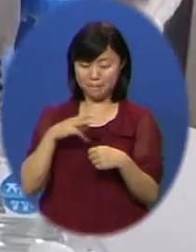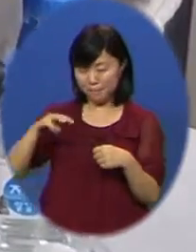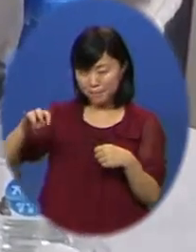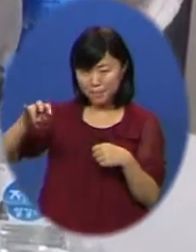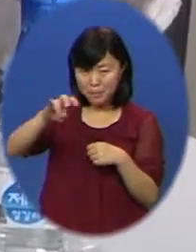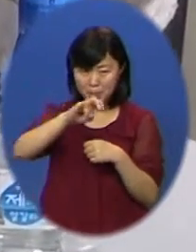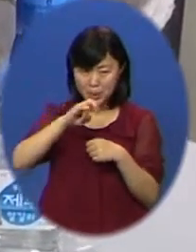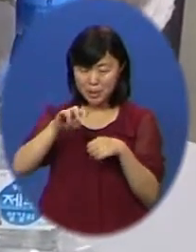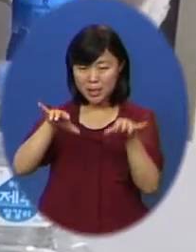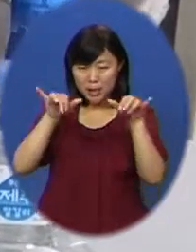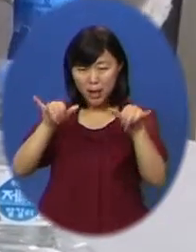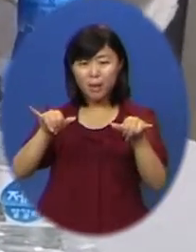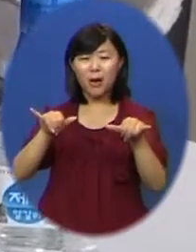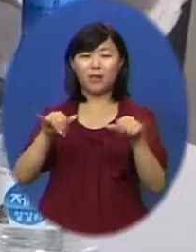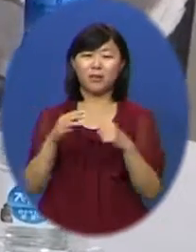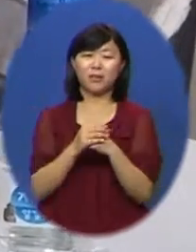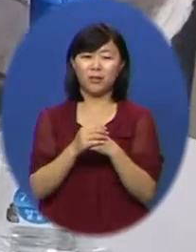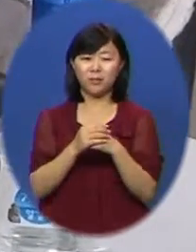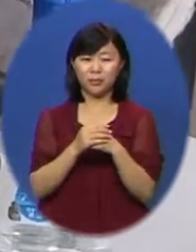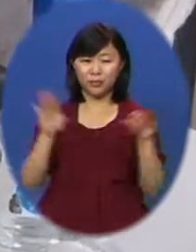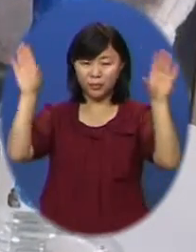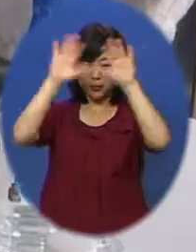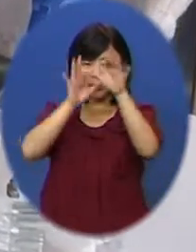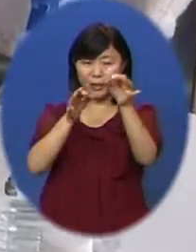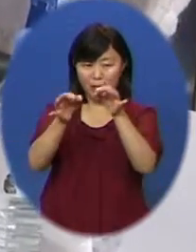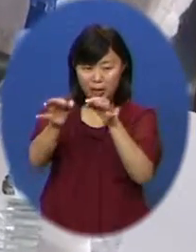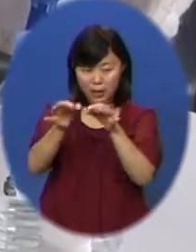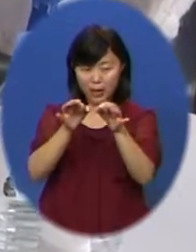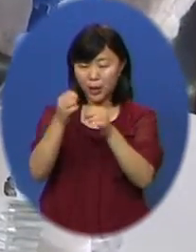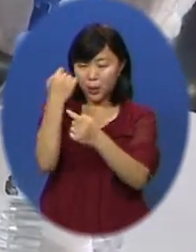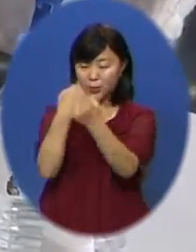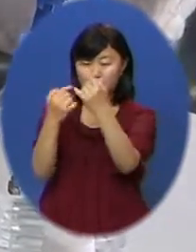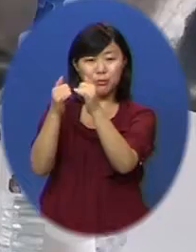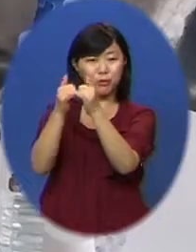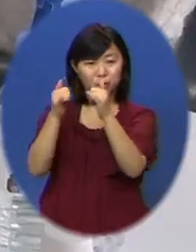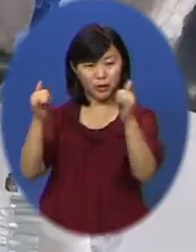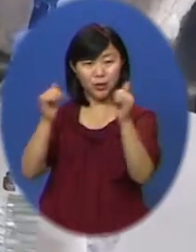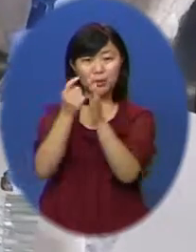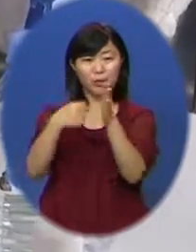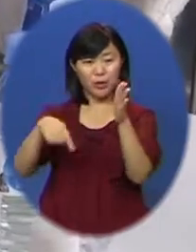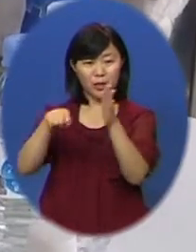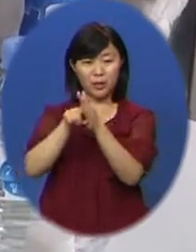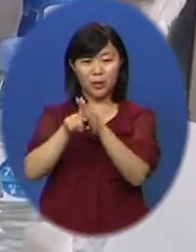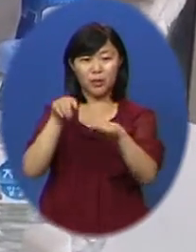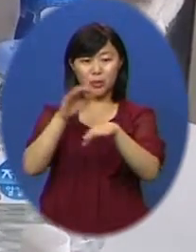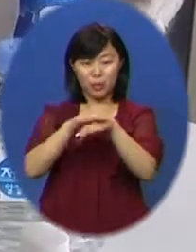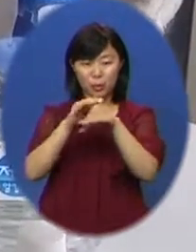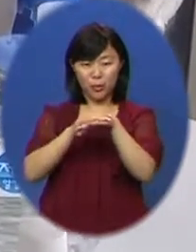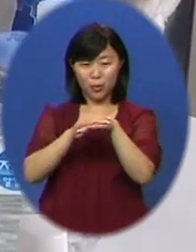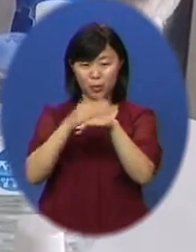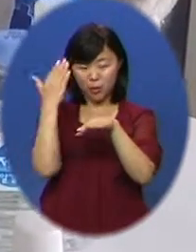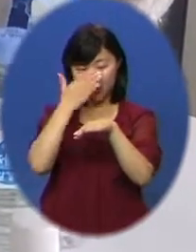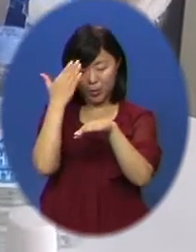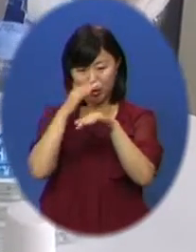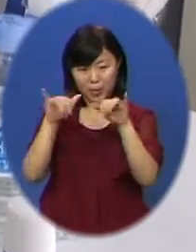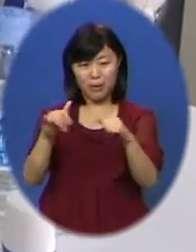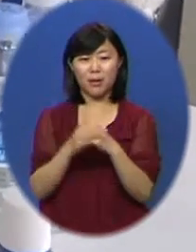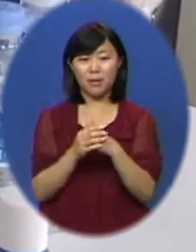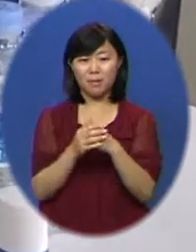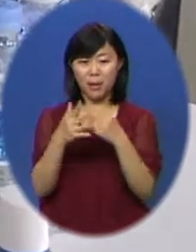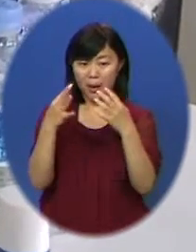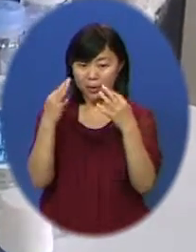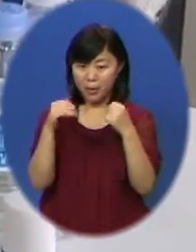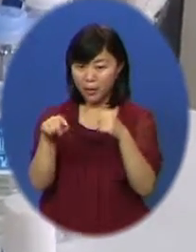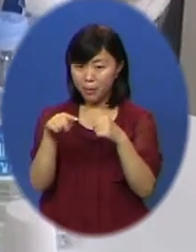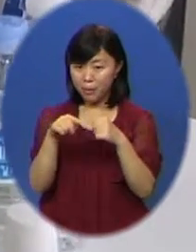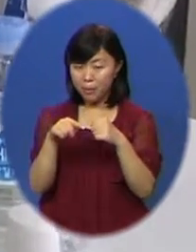메르스 예방해가지고 야시장이라서 야시장 오는 사람들을 위해서 선수동 예방하고 있어요. 사람들이 많이